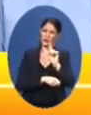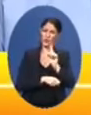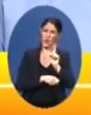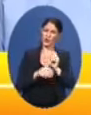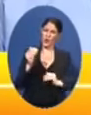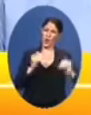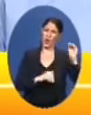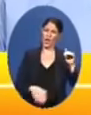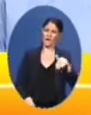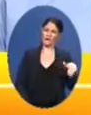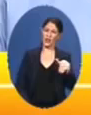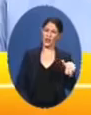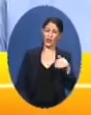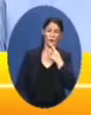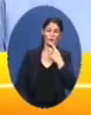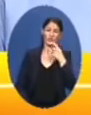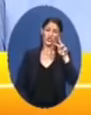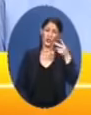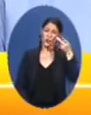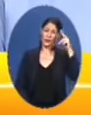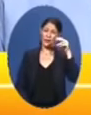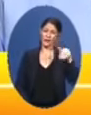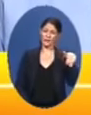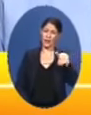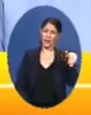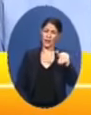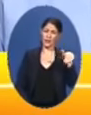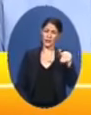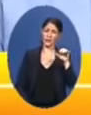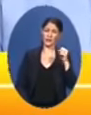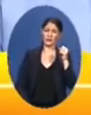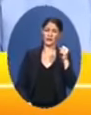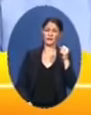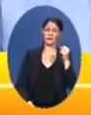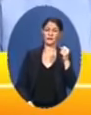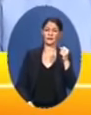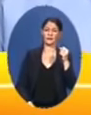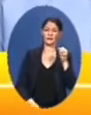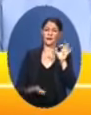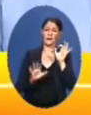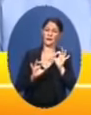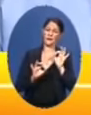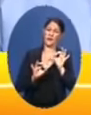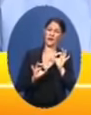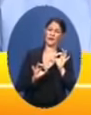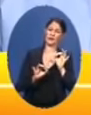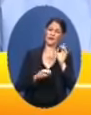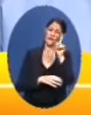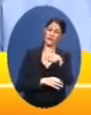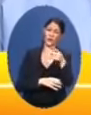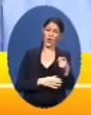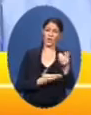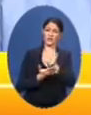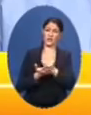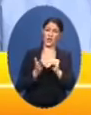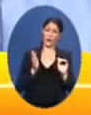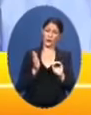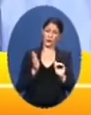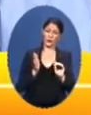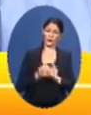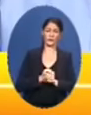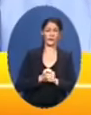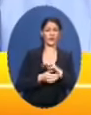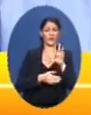את האבטלה, אלא שתהיה יותר אבטלה עם שכר המינימום ממה שהיה יכול להיות בהיעדר שכר המינימום. אבל יש גורמים